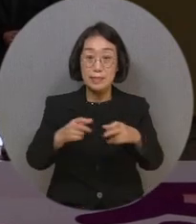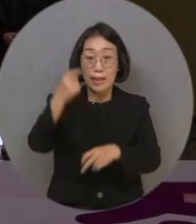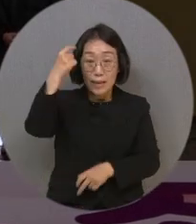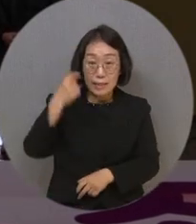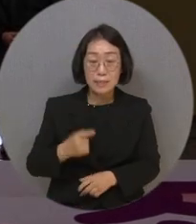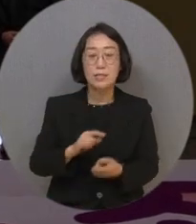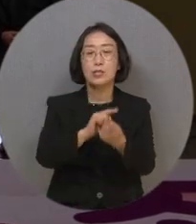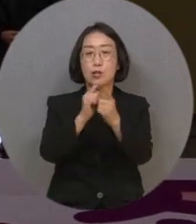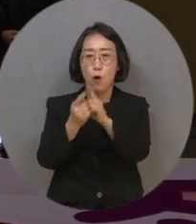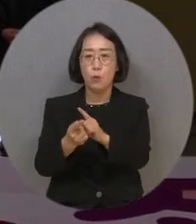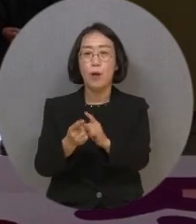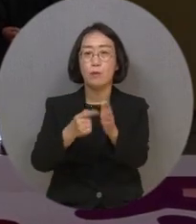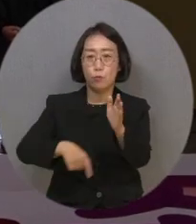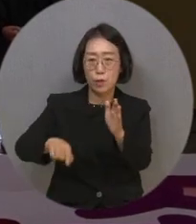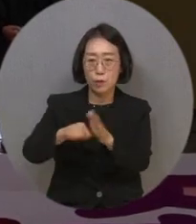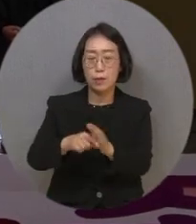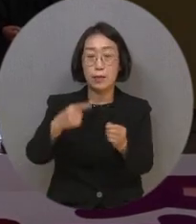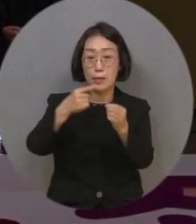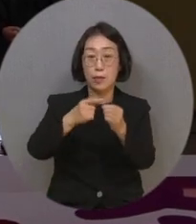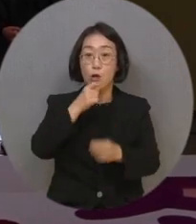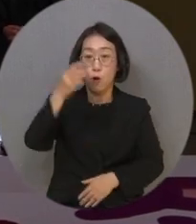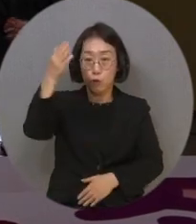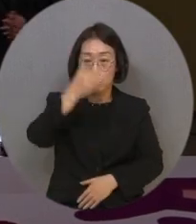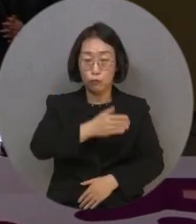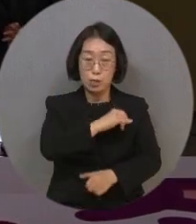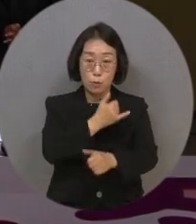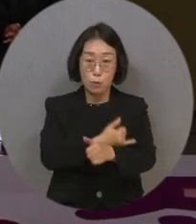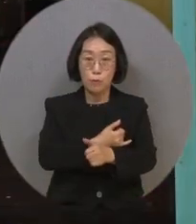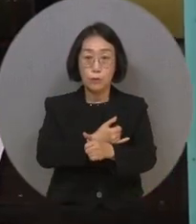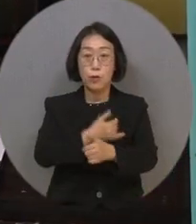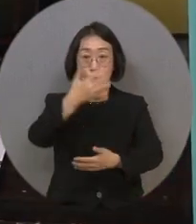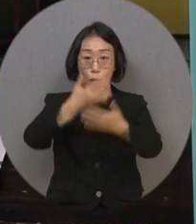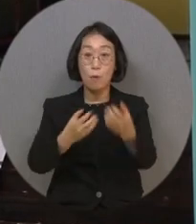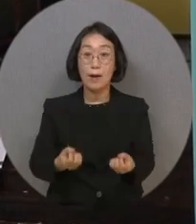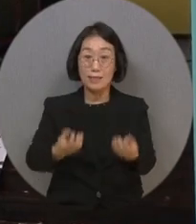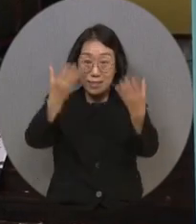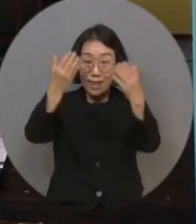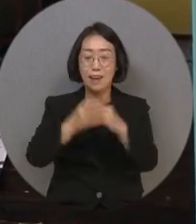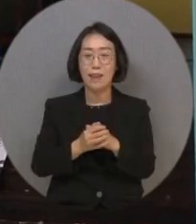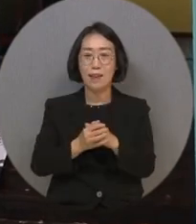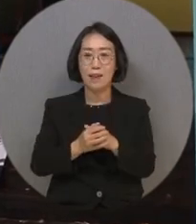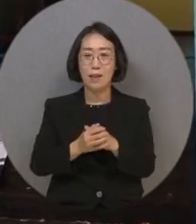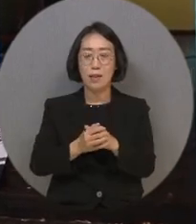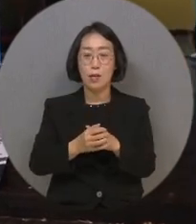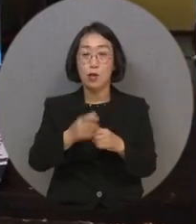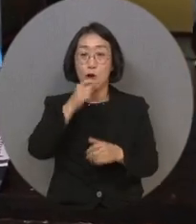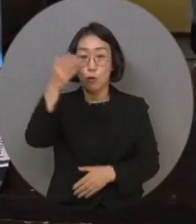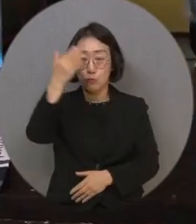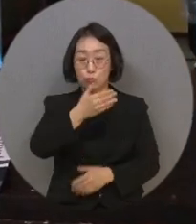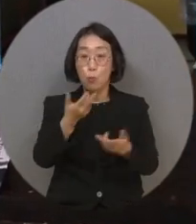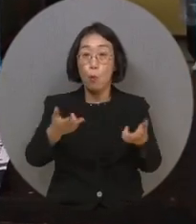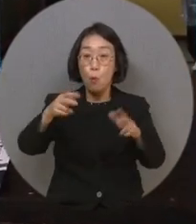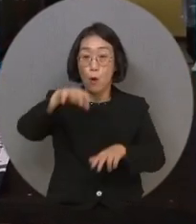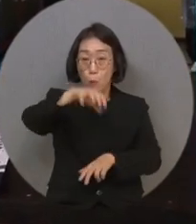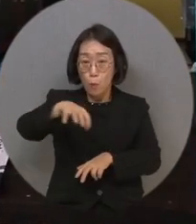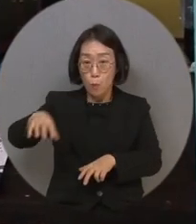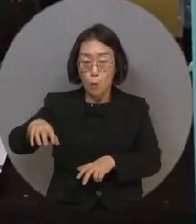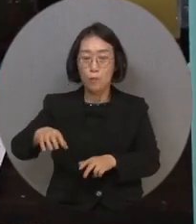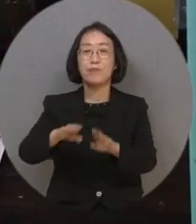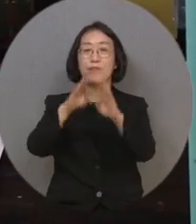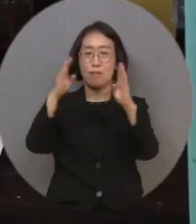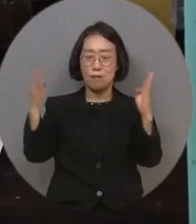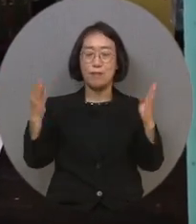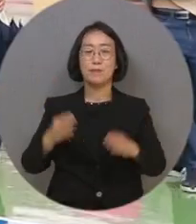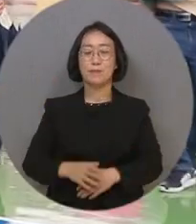장애인식 전환을 위한 제1회 여수 장애인권 영화제 공존이 지난 16일 여수시 성산공원 특설무대에서